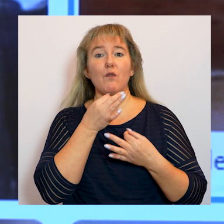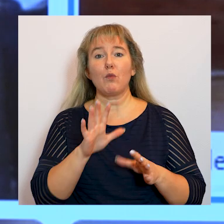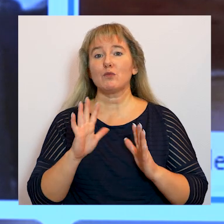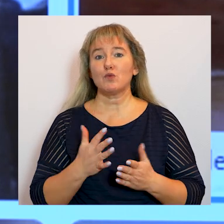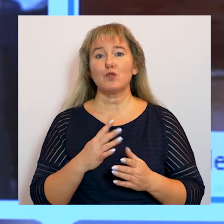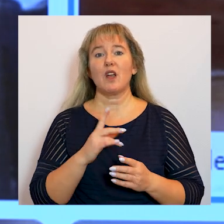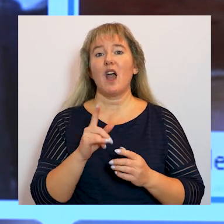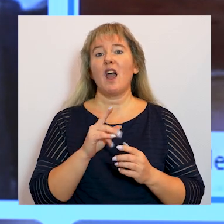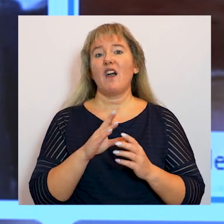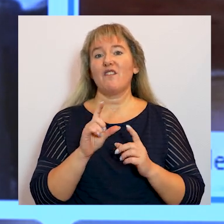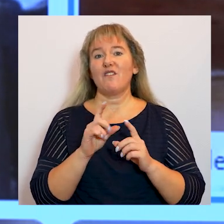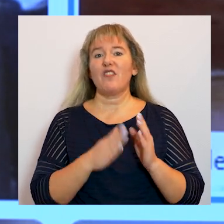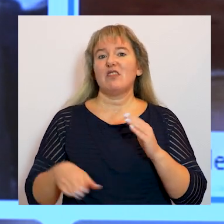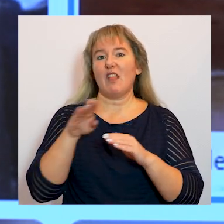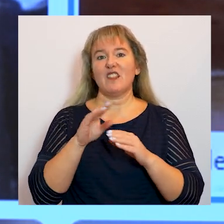случае